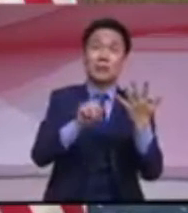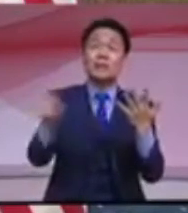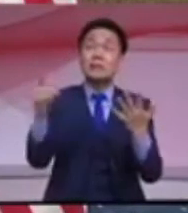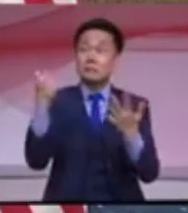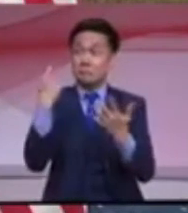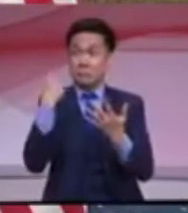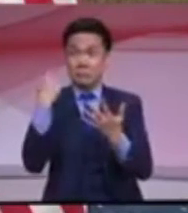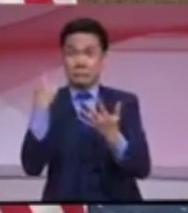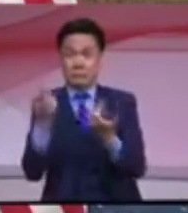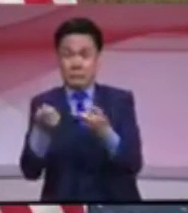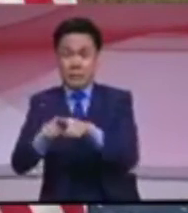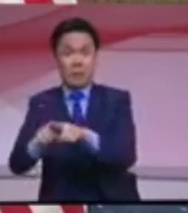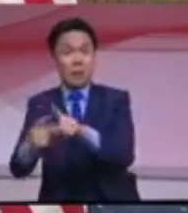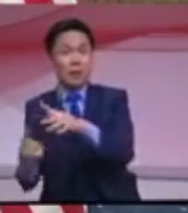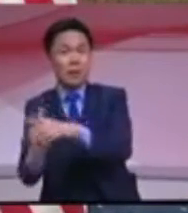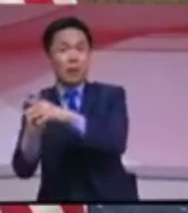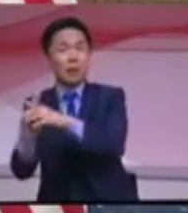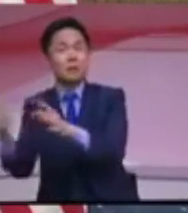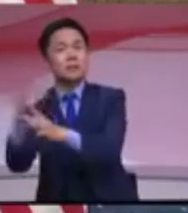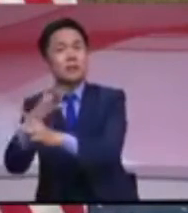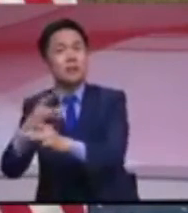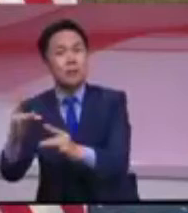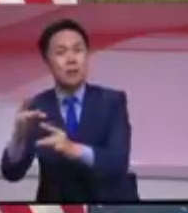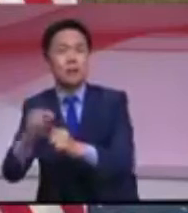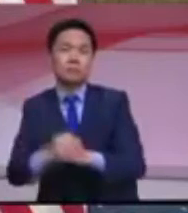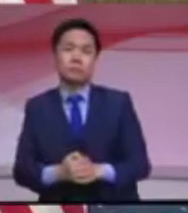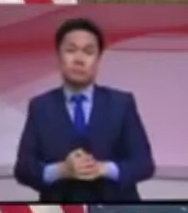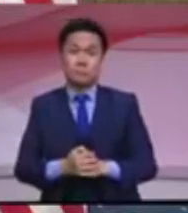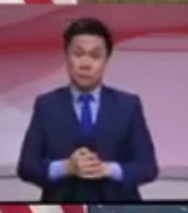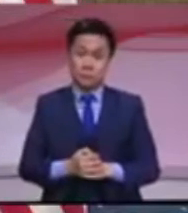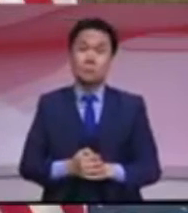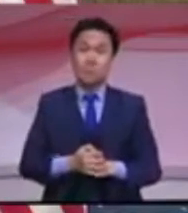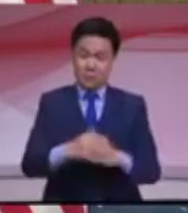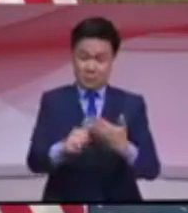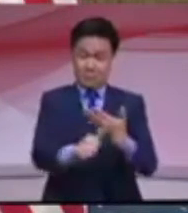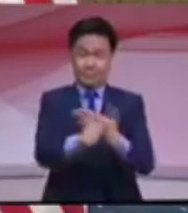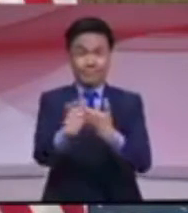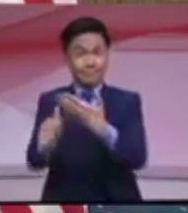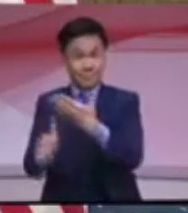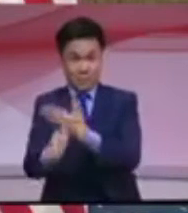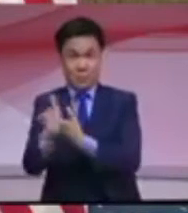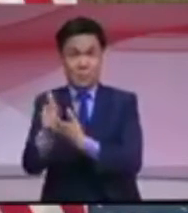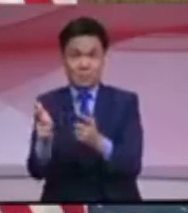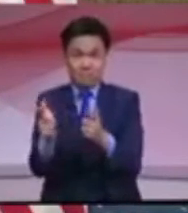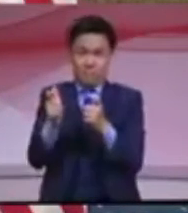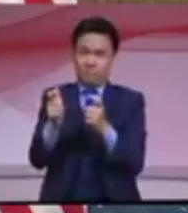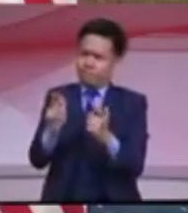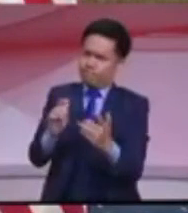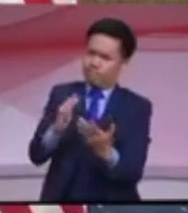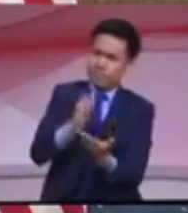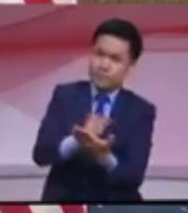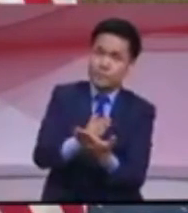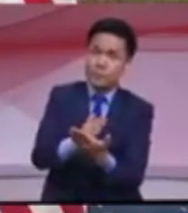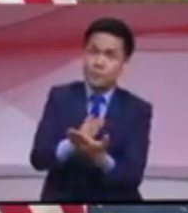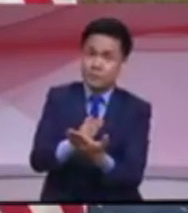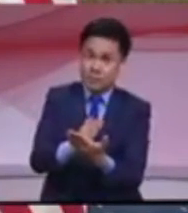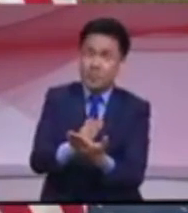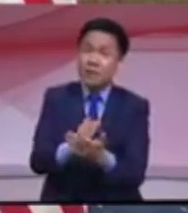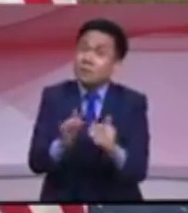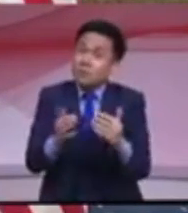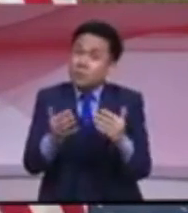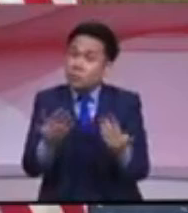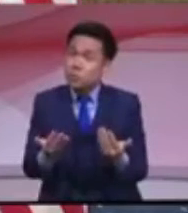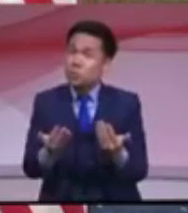Awak baru-baru ini risiko ini penuh ditangani segera dan dikawal dengan